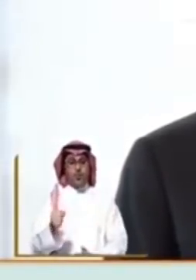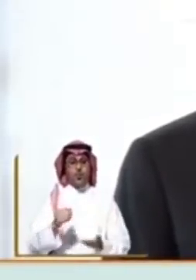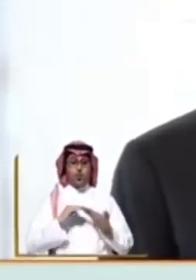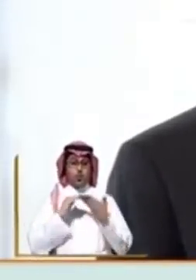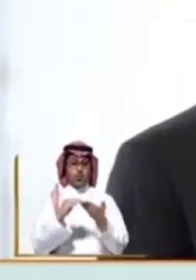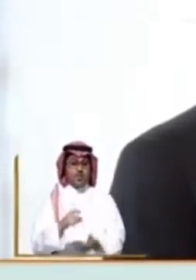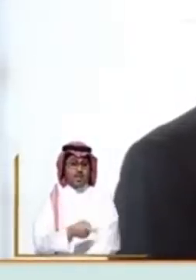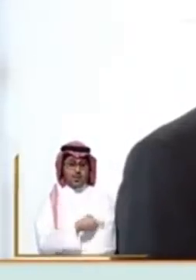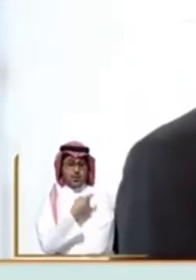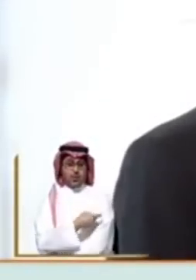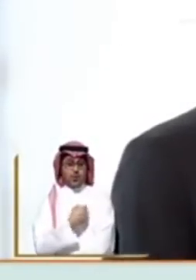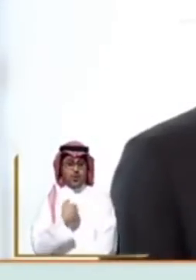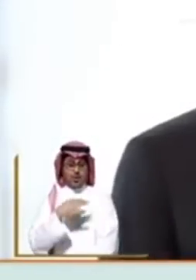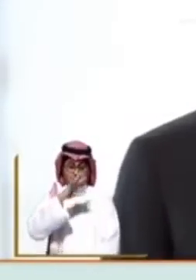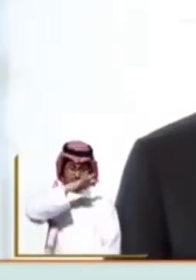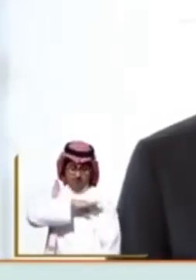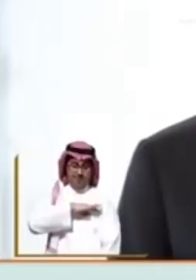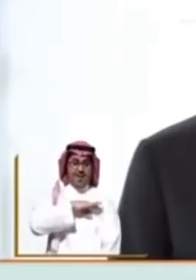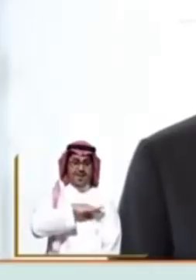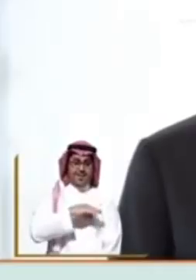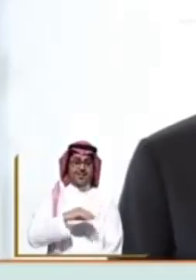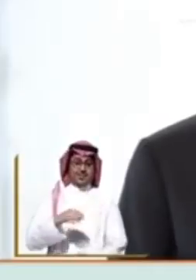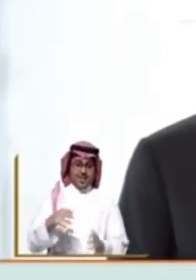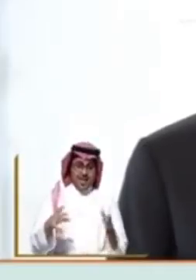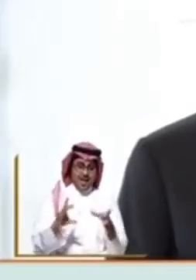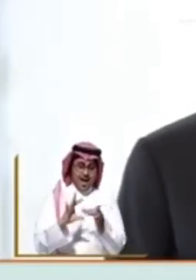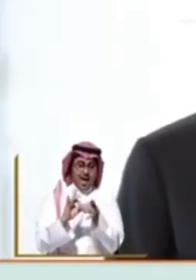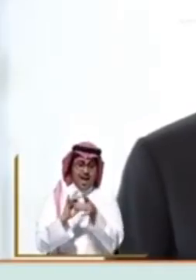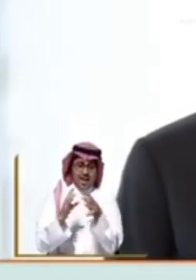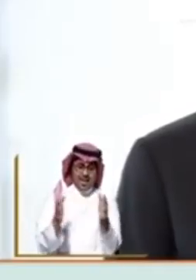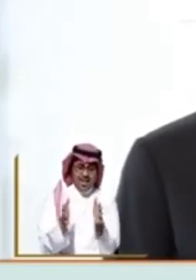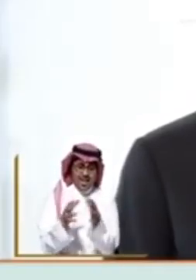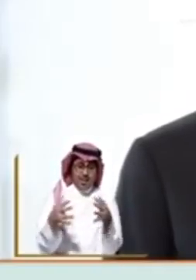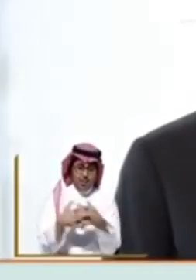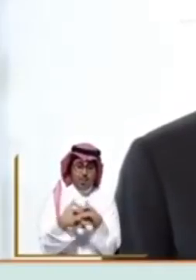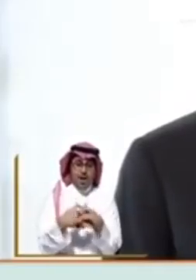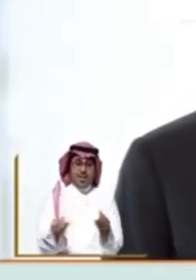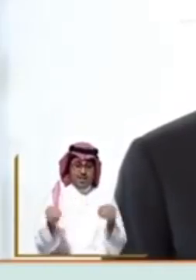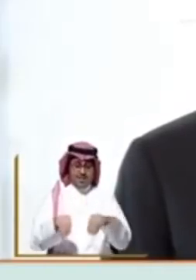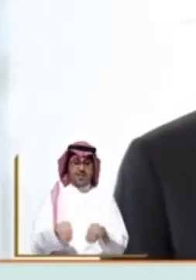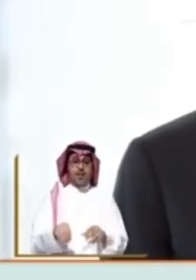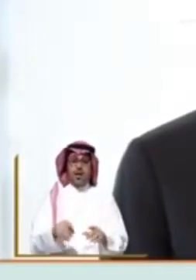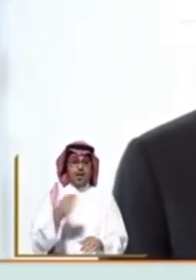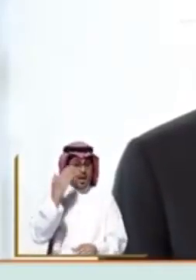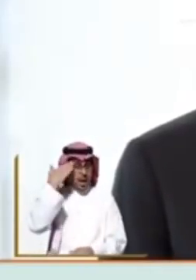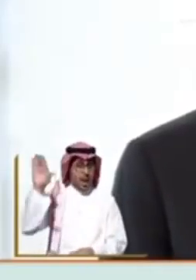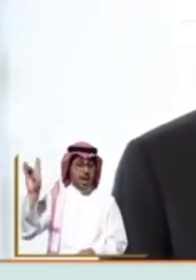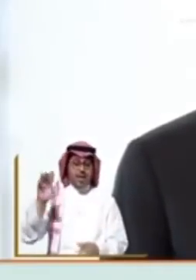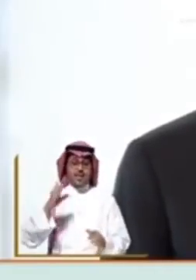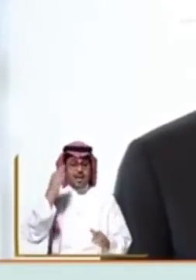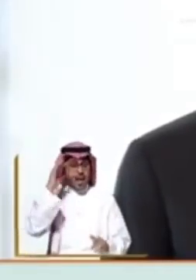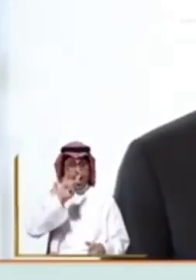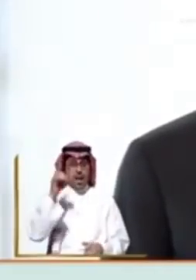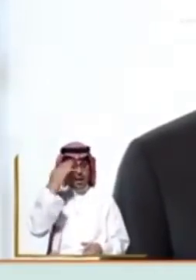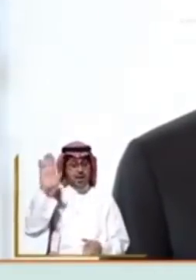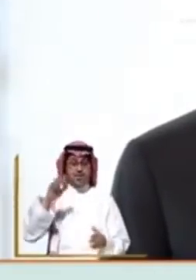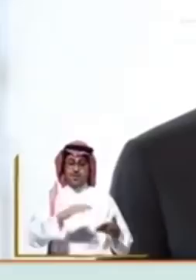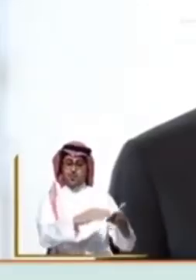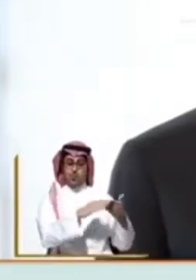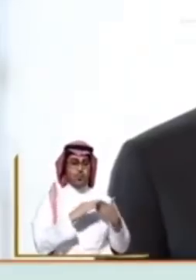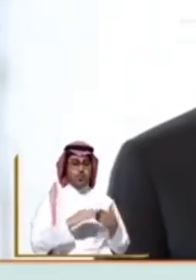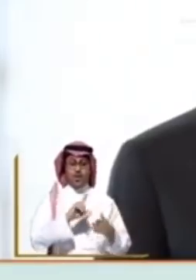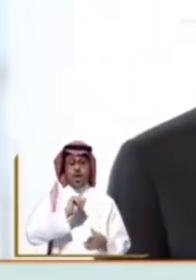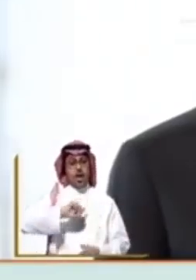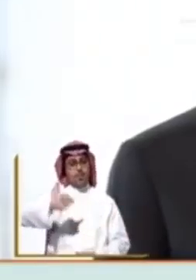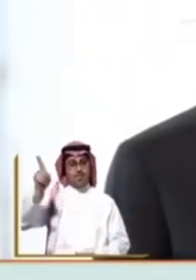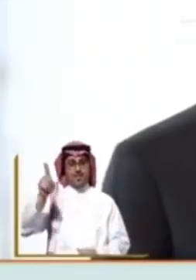الطبية تعطينا فرصة لتقريب وتعزيز العلاقات، ولن ننسى هذه الوقفة من المملكة. هذه ليست أولى ثمار